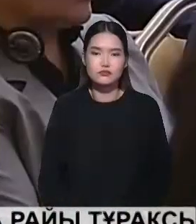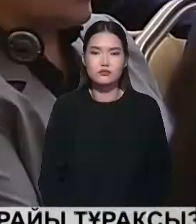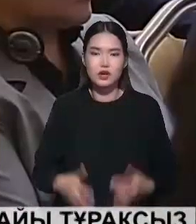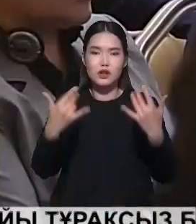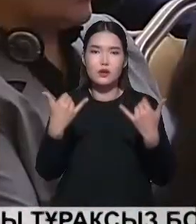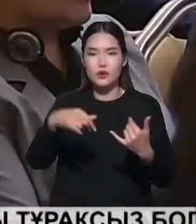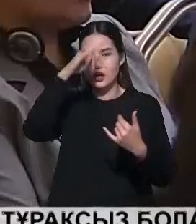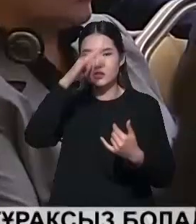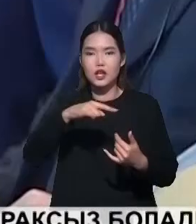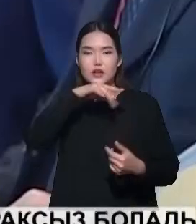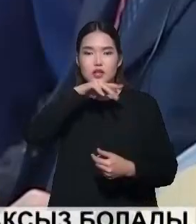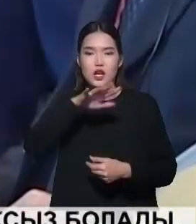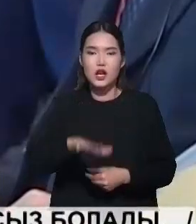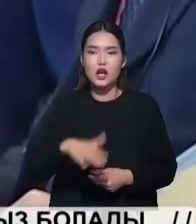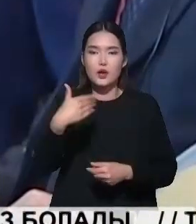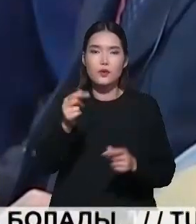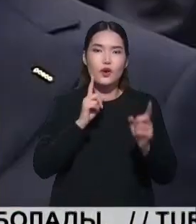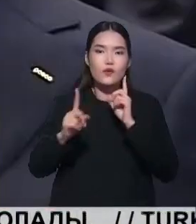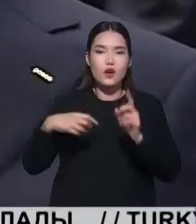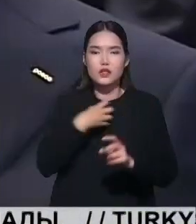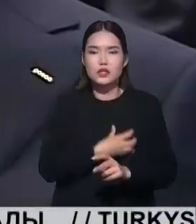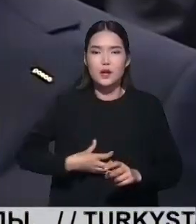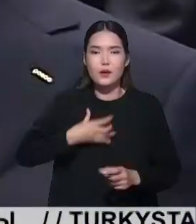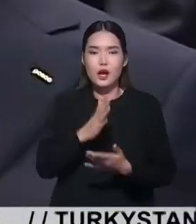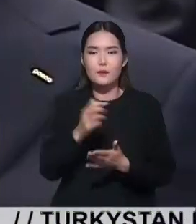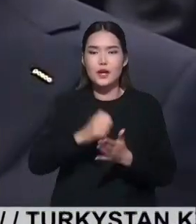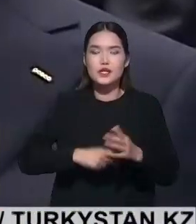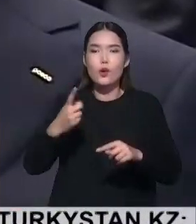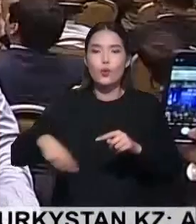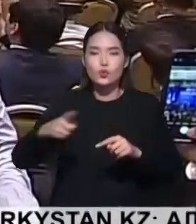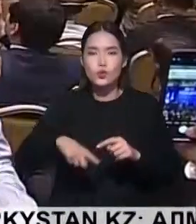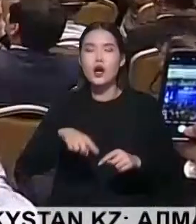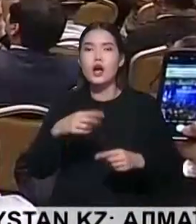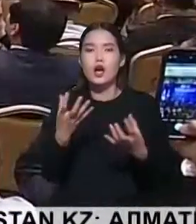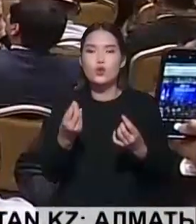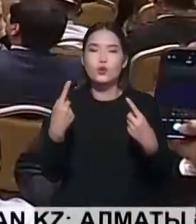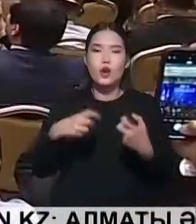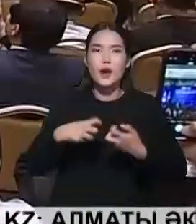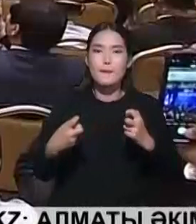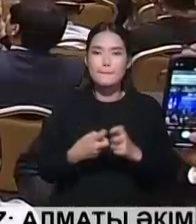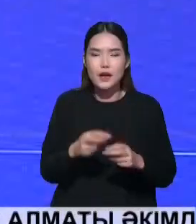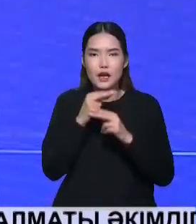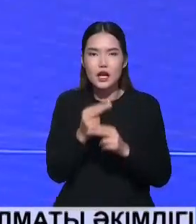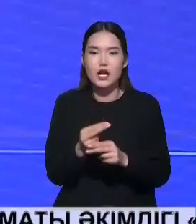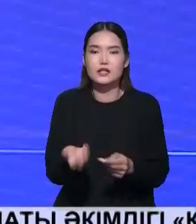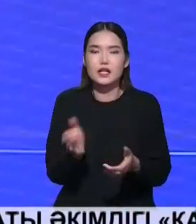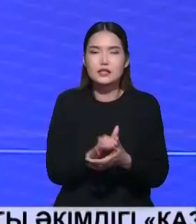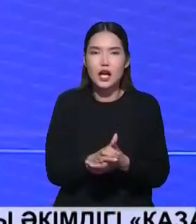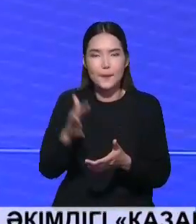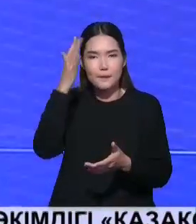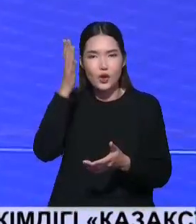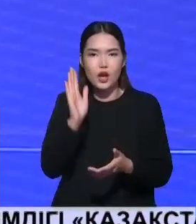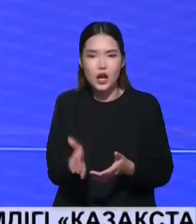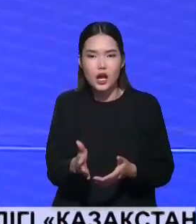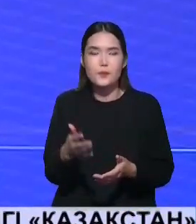Бүгінгі Қазақстан-Корей бизнес-форумының маңызы зор, себебі жиында тараптар тағы бірқатар мәселелерде серіктестік танытуға ниетті. Соның бірі